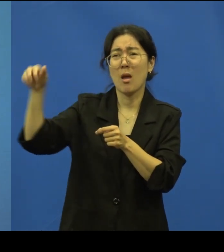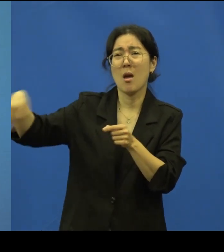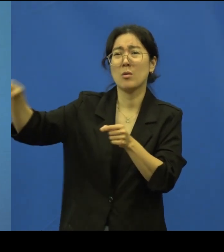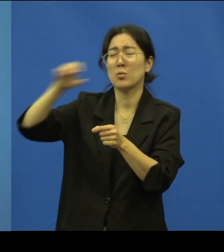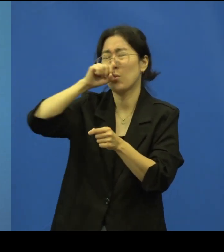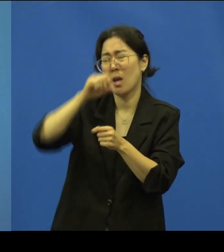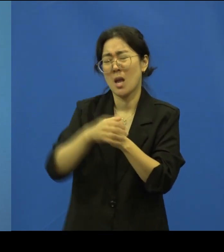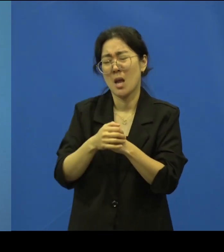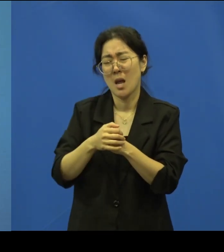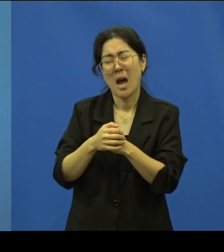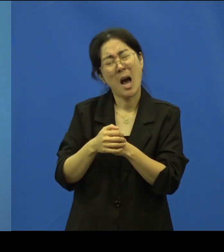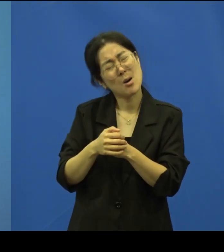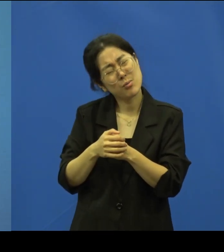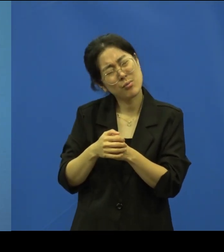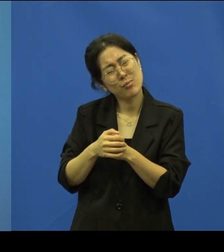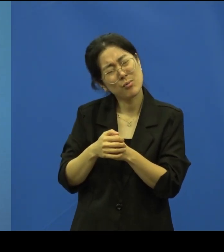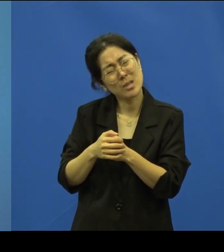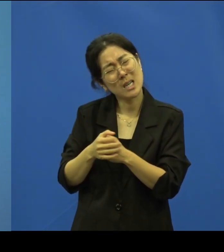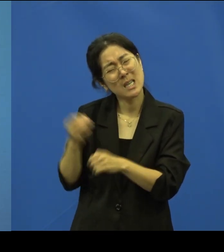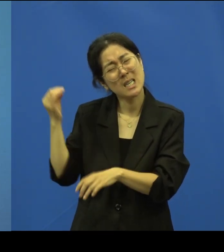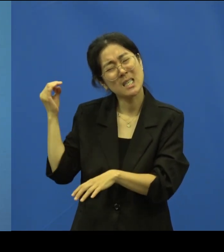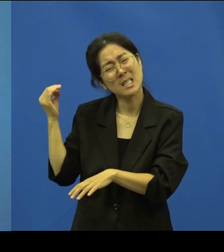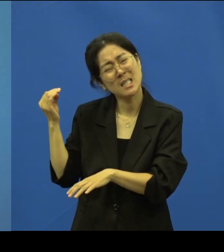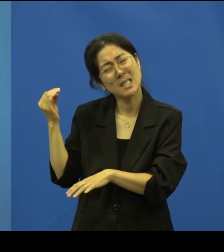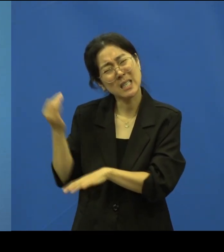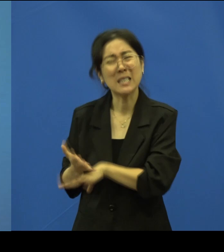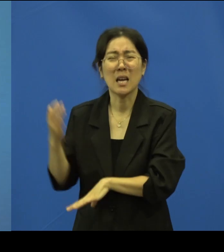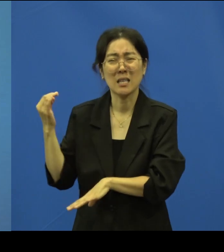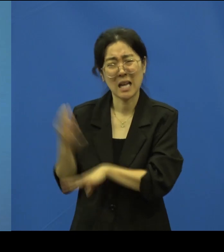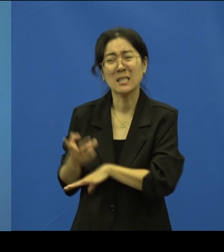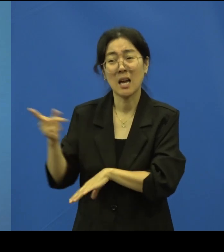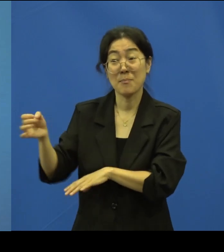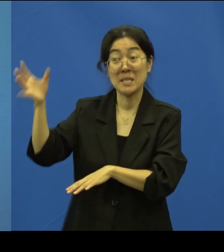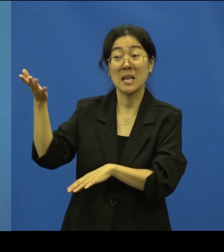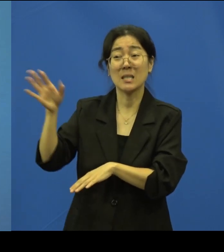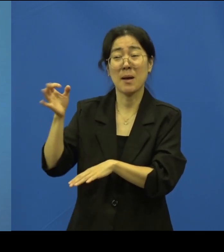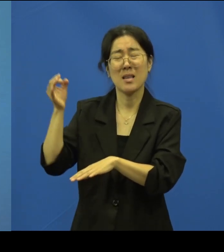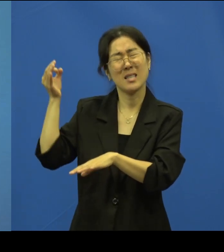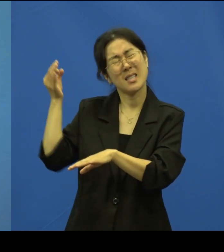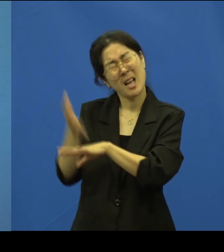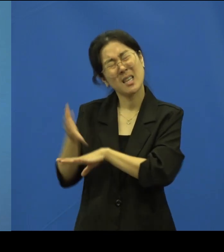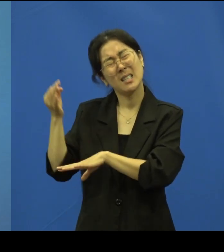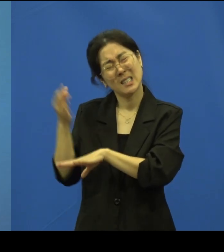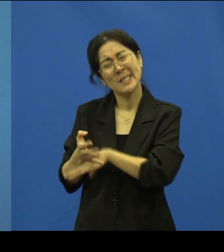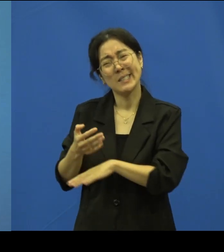기도하다가 까짓거 뭐 후회할 거 사고 후회합시다 그래갖고 그때 무려